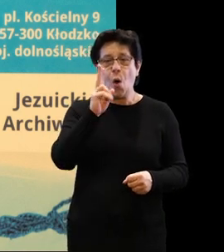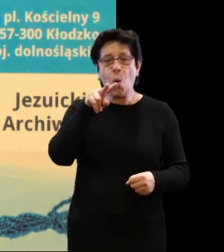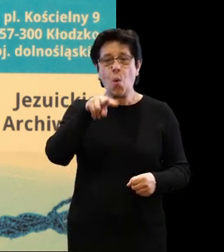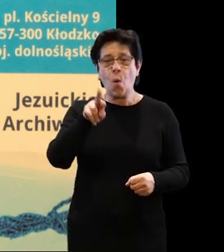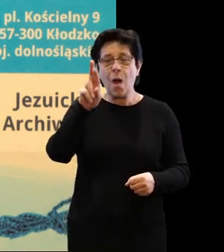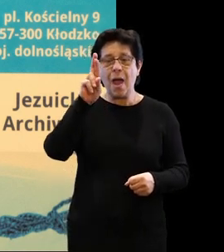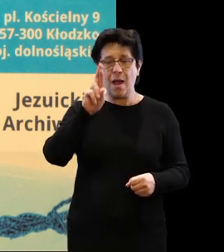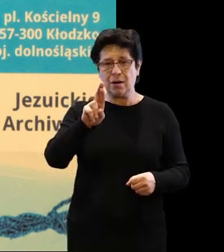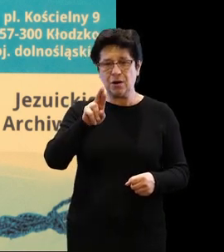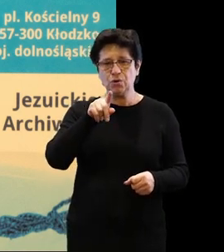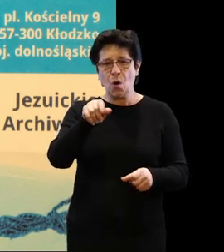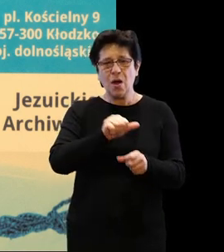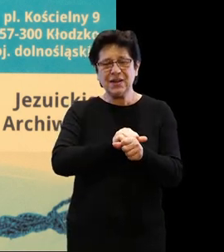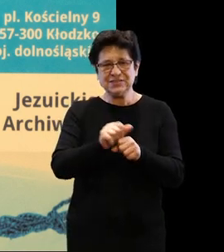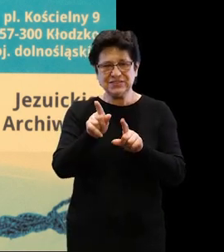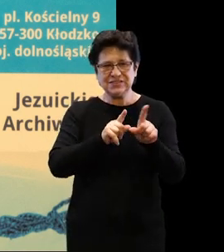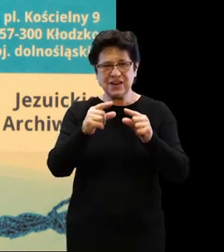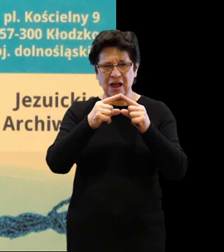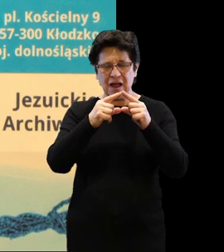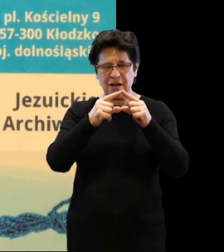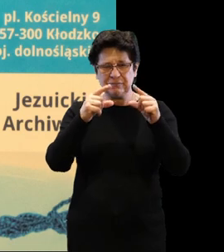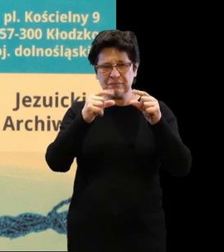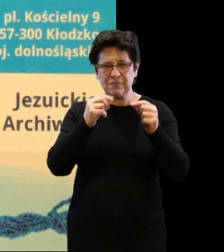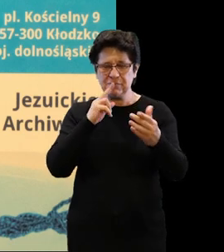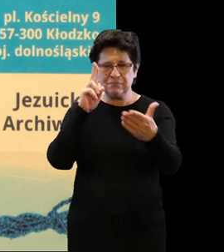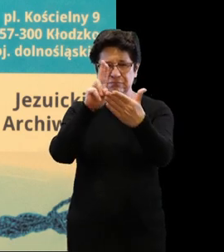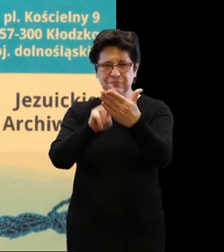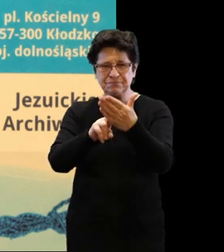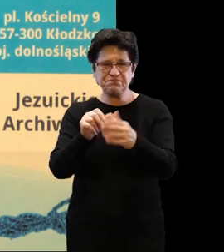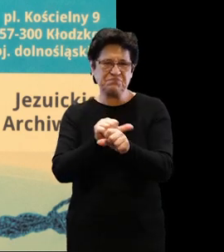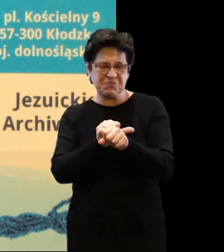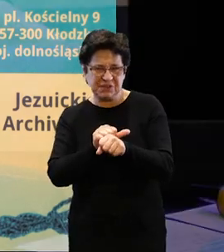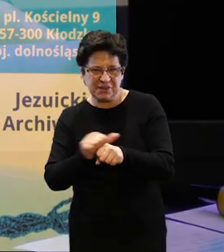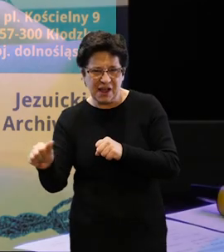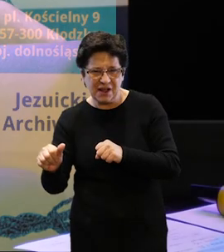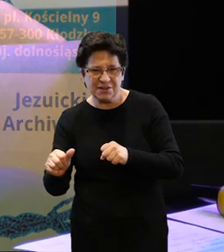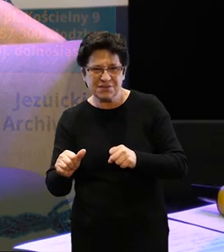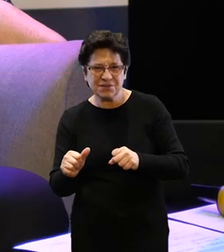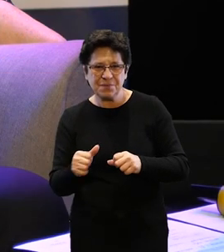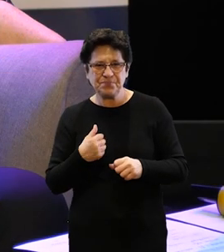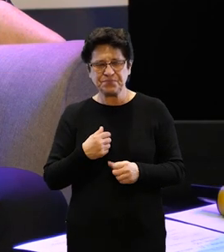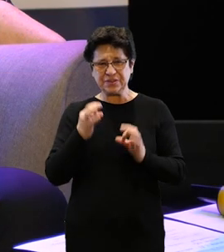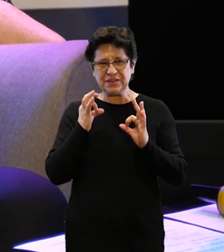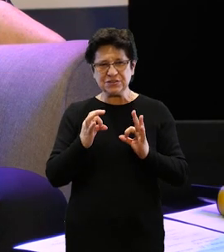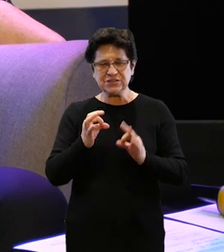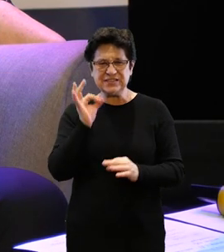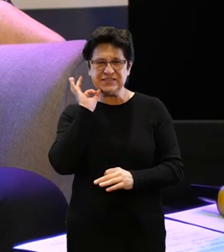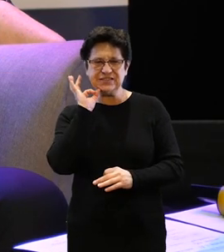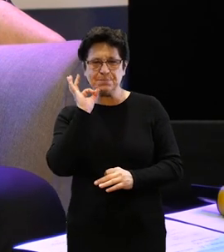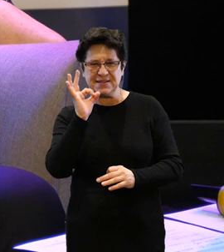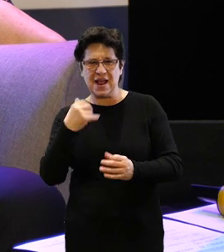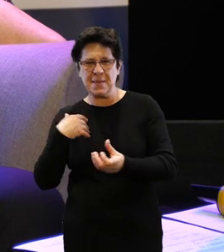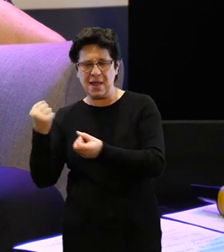się znajduje w lewym górnym rogu ja już mam na telefonie taką aplikację i specjalnie dzisiaj przyniosłem